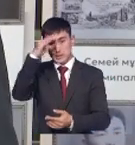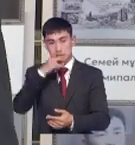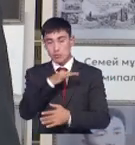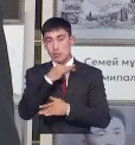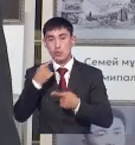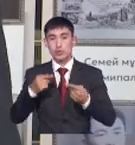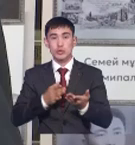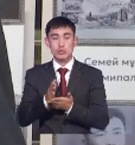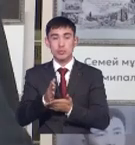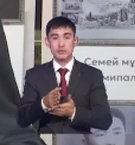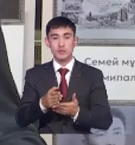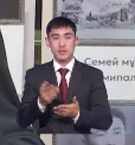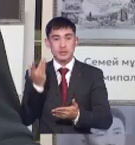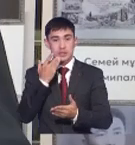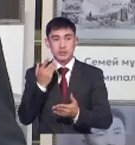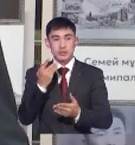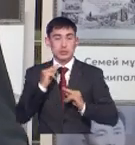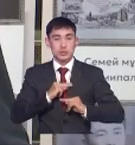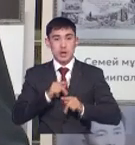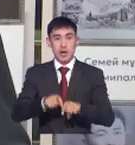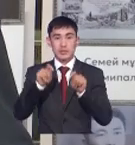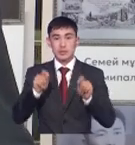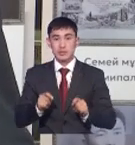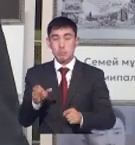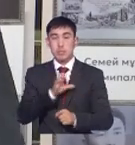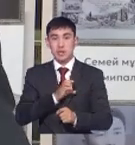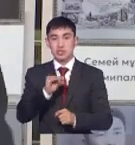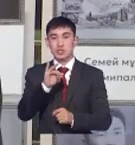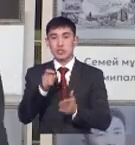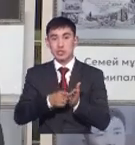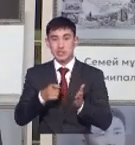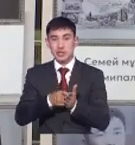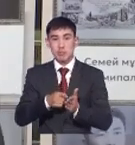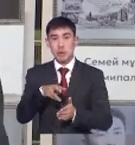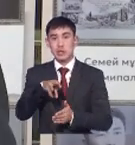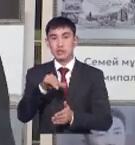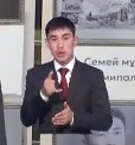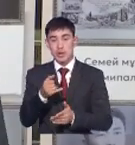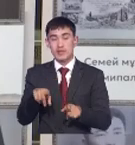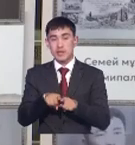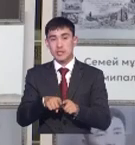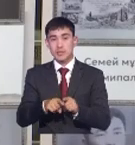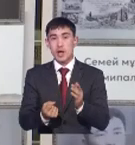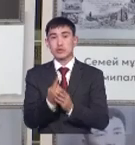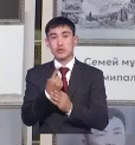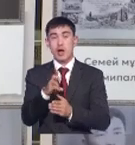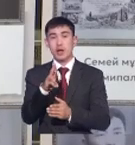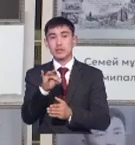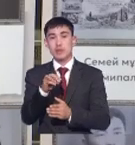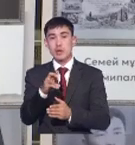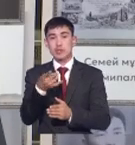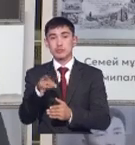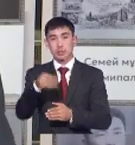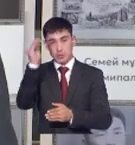во многих других отраслях благодаря его трудам открыты богатства жихаз и мангал а также основана Академия наук